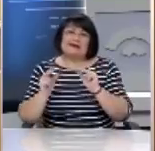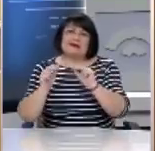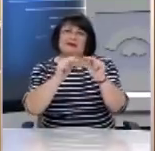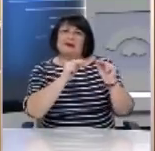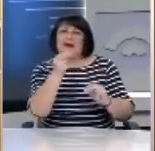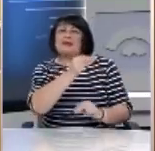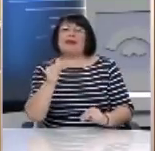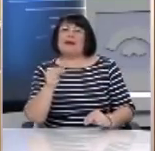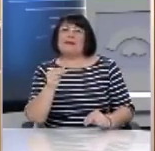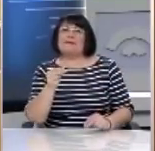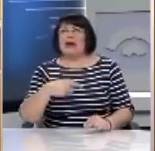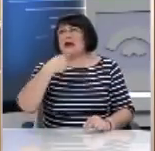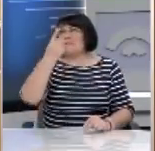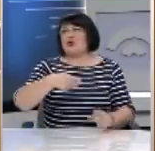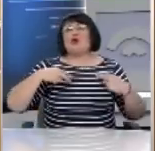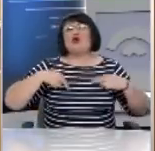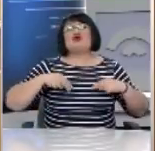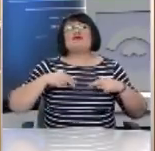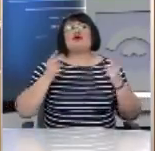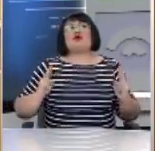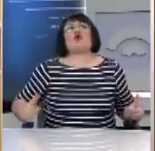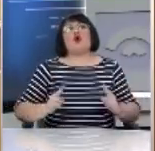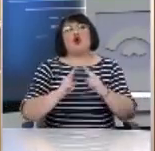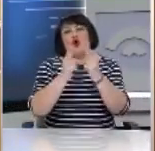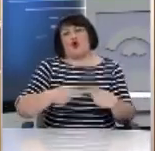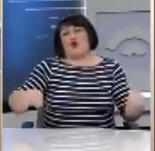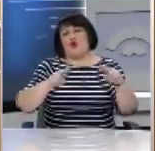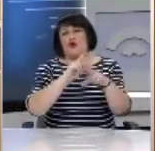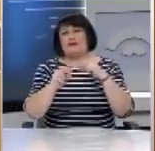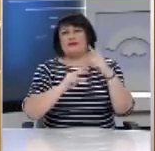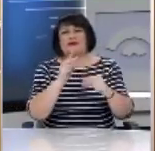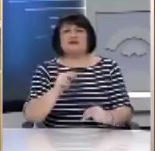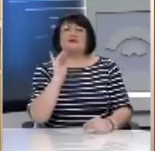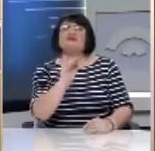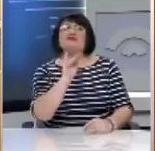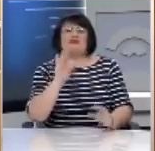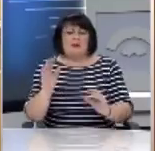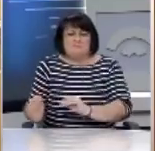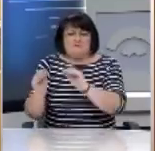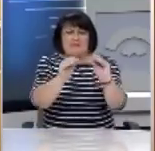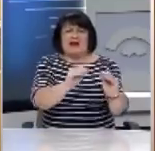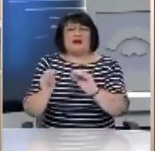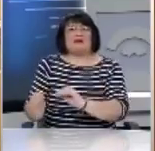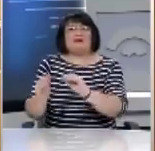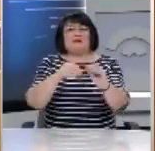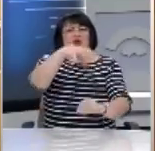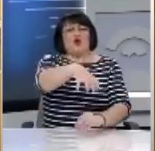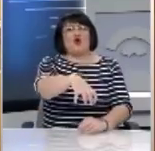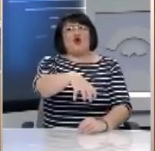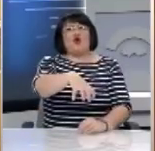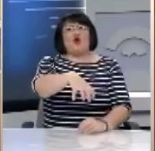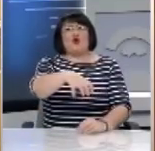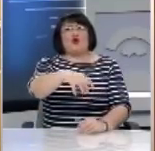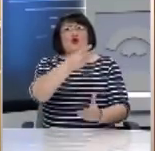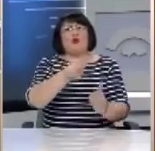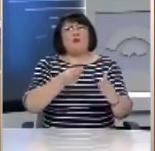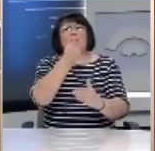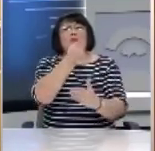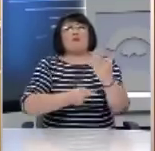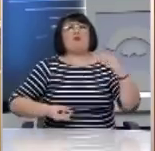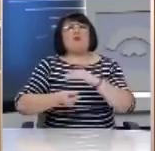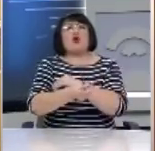θέμα σε ένα επόμενο Συμβούλιο Κορυφής? Γιατί να μας ζητάτε μετεγκαταστάσεις εφόσον δεν είναι πρόσφυγες και